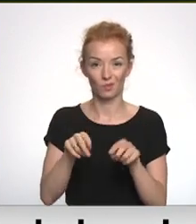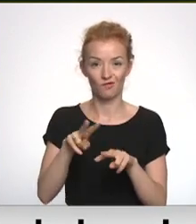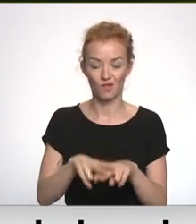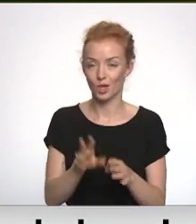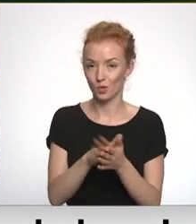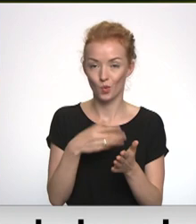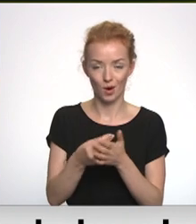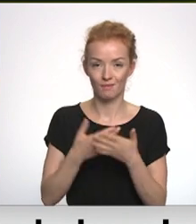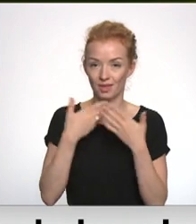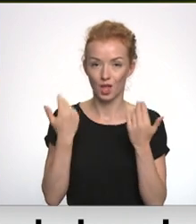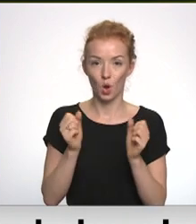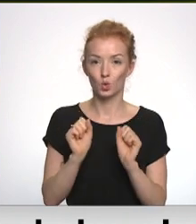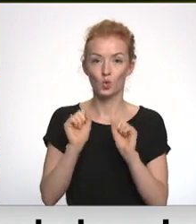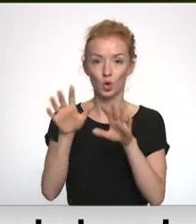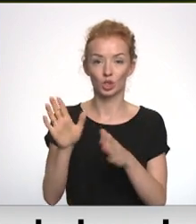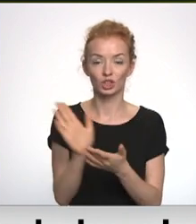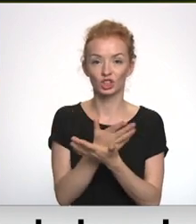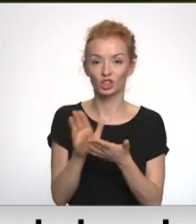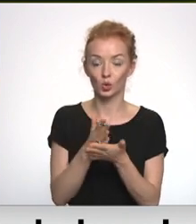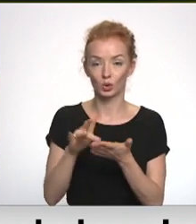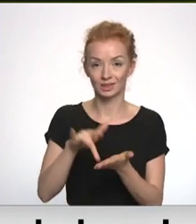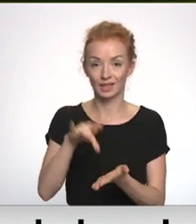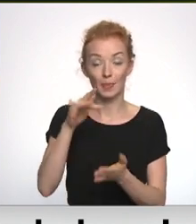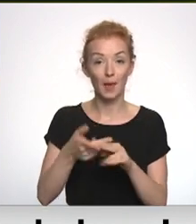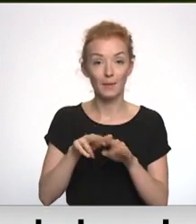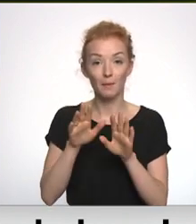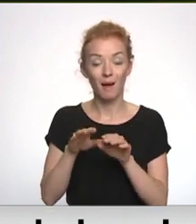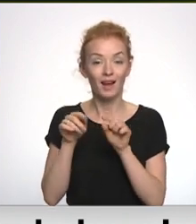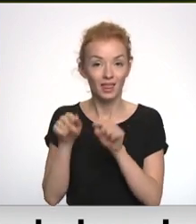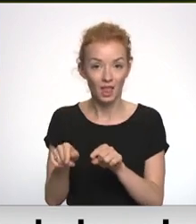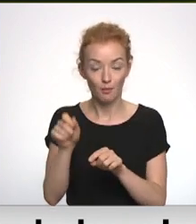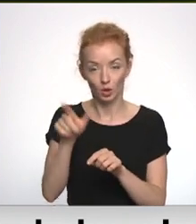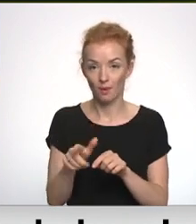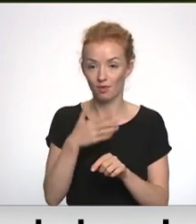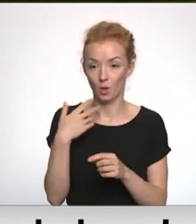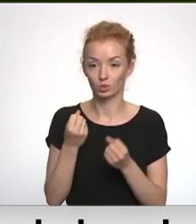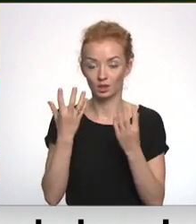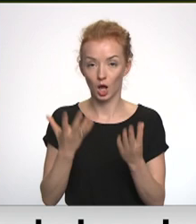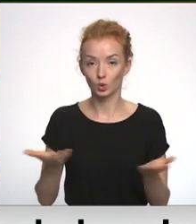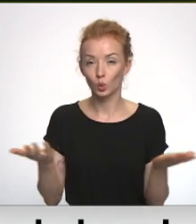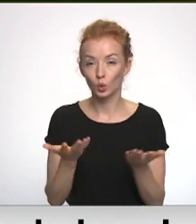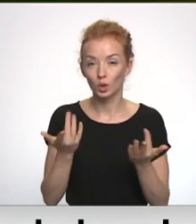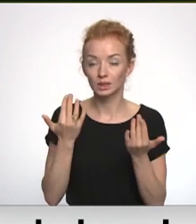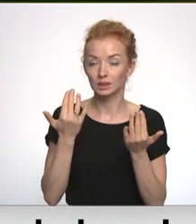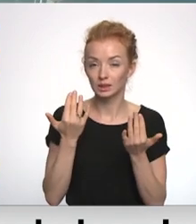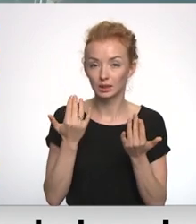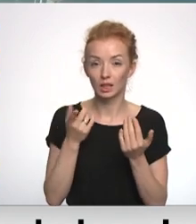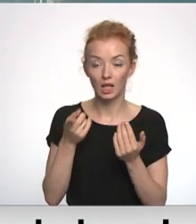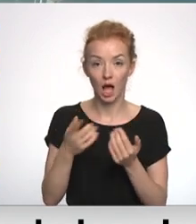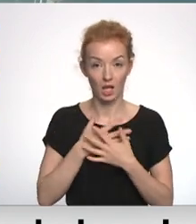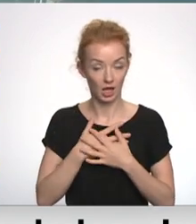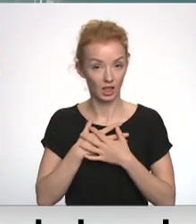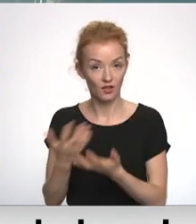joprojām nav nodots uz šķirošanas centru iepakojums. Līdz ar to par tām vēl pastāv bažas, cik tās aktīvi